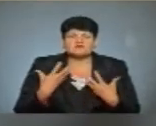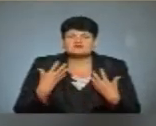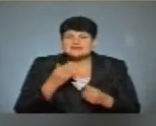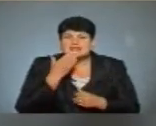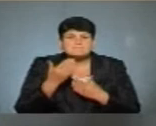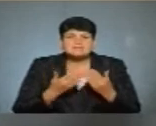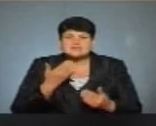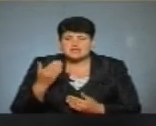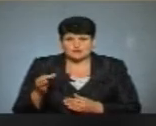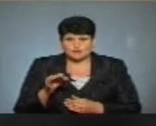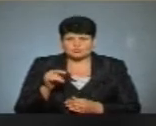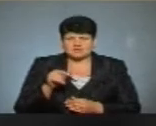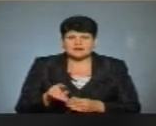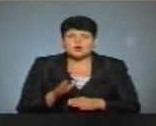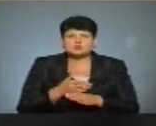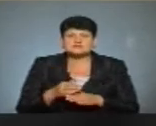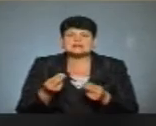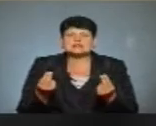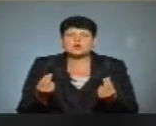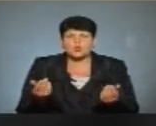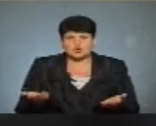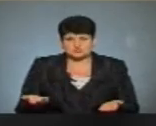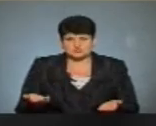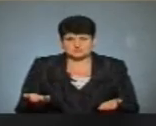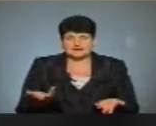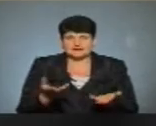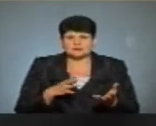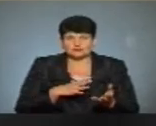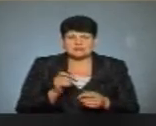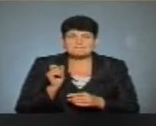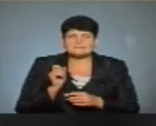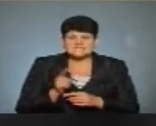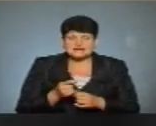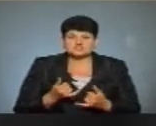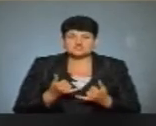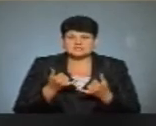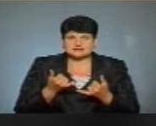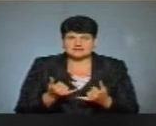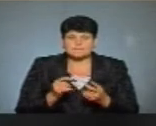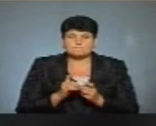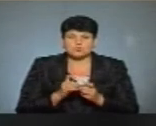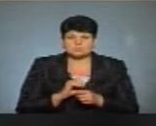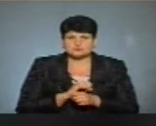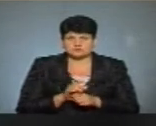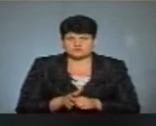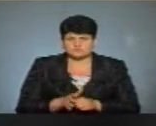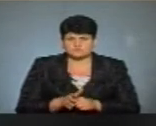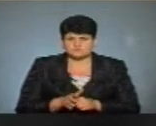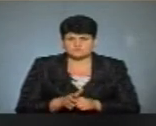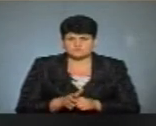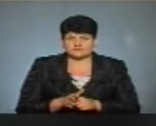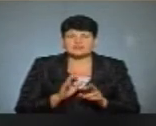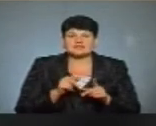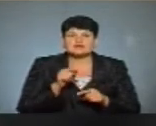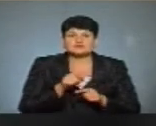питаємо про те, як були розподілені кошти, які були призначені для боротьби з ковідом. Як